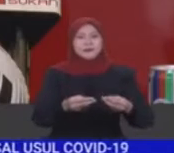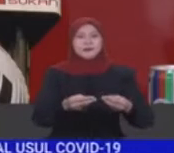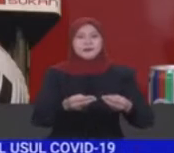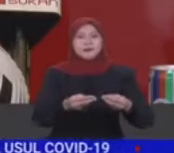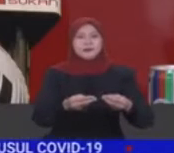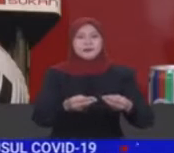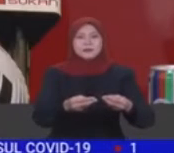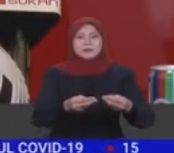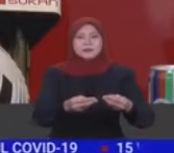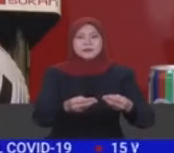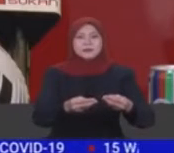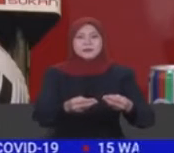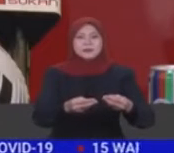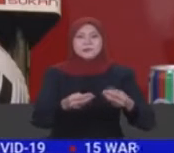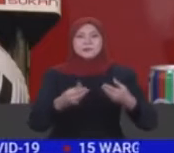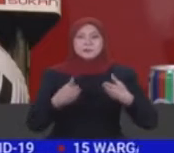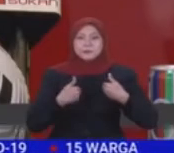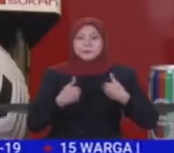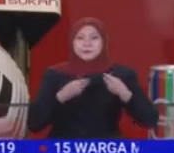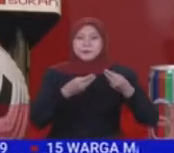to keep our way to fight.